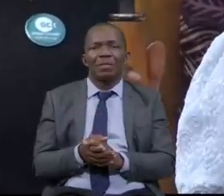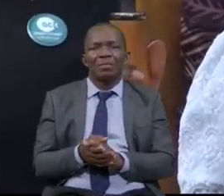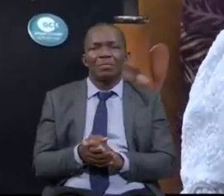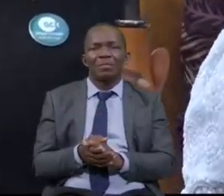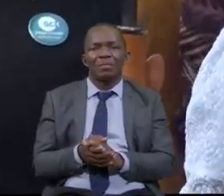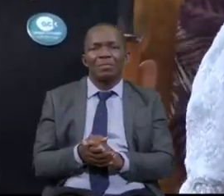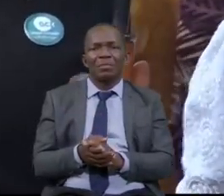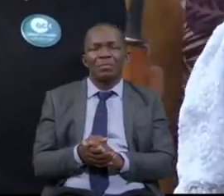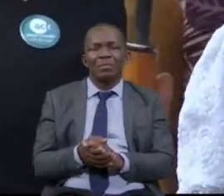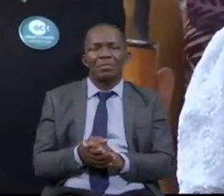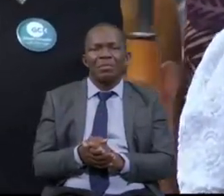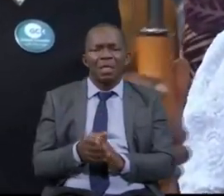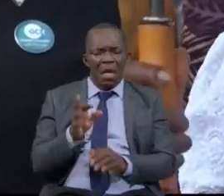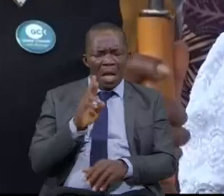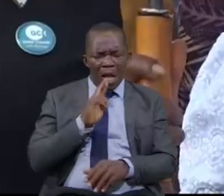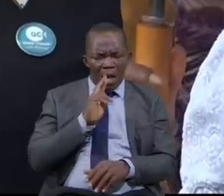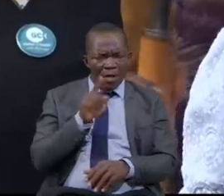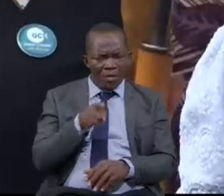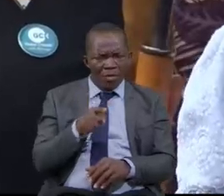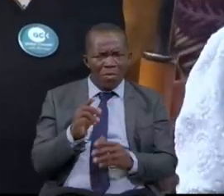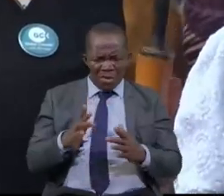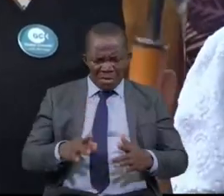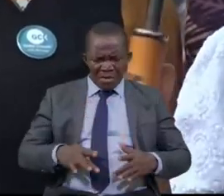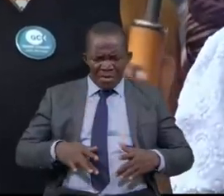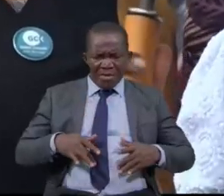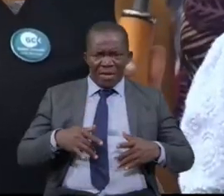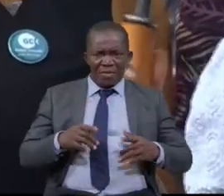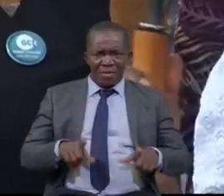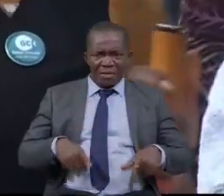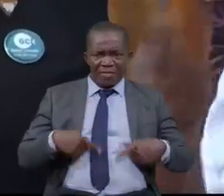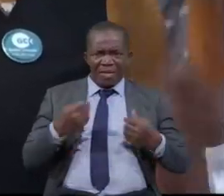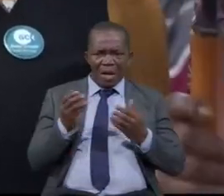Est-ce que tu vis selon les privilèges que tu as en Christ